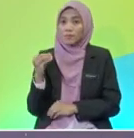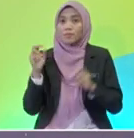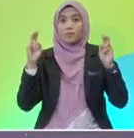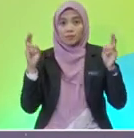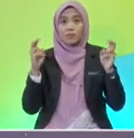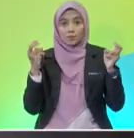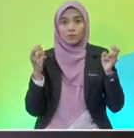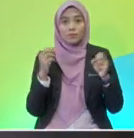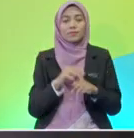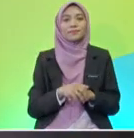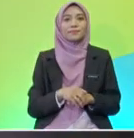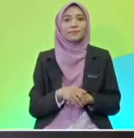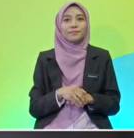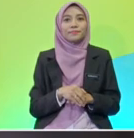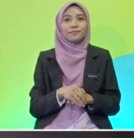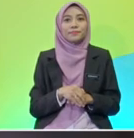karena ini Oke